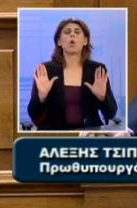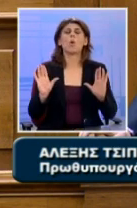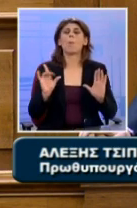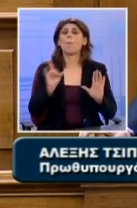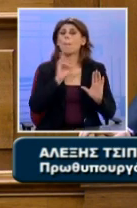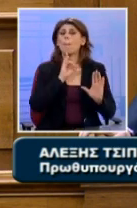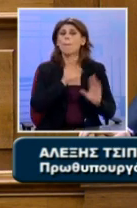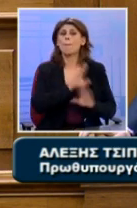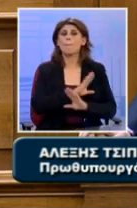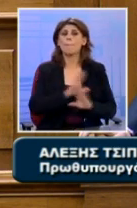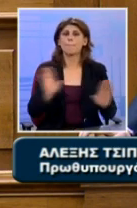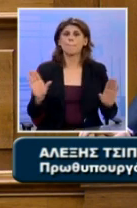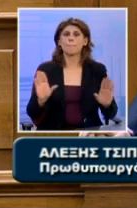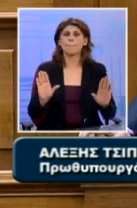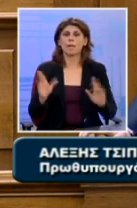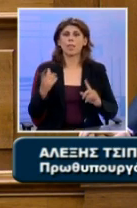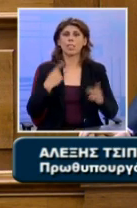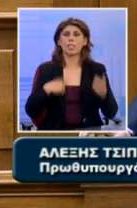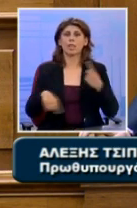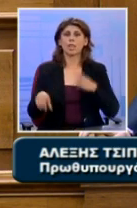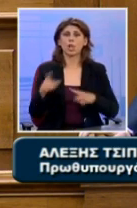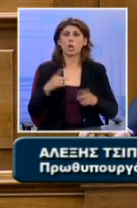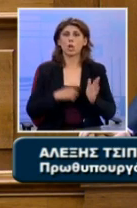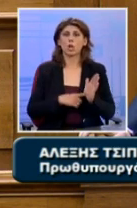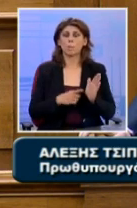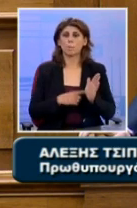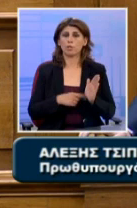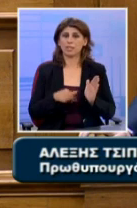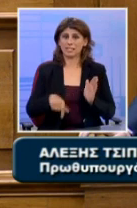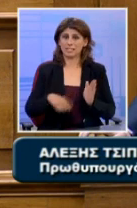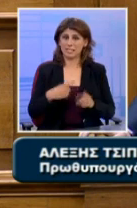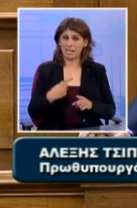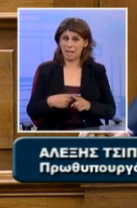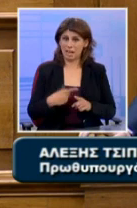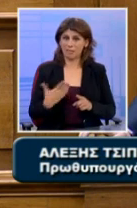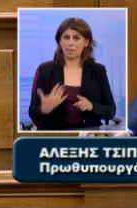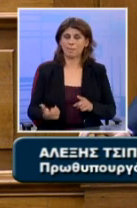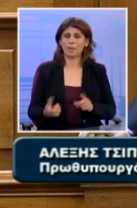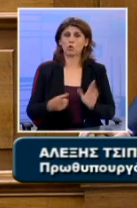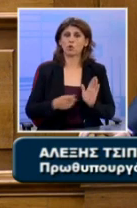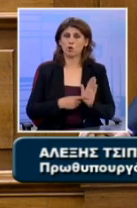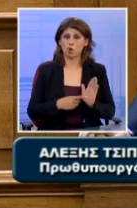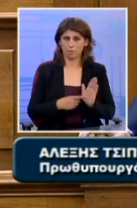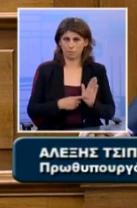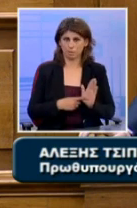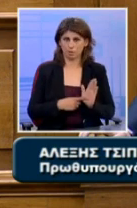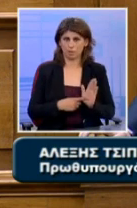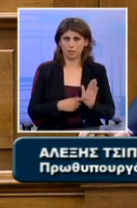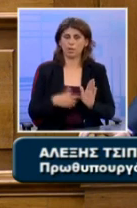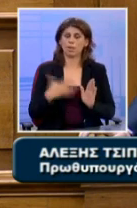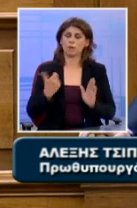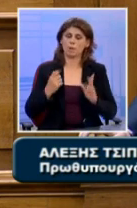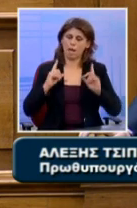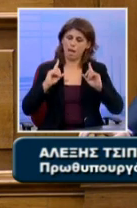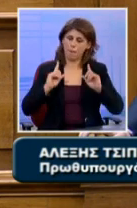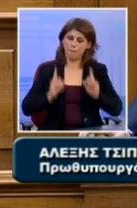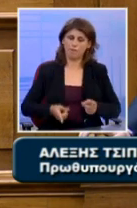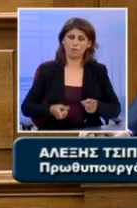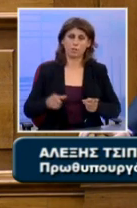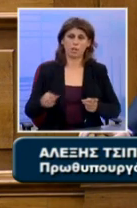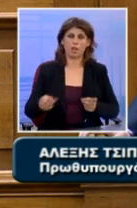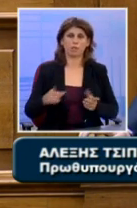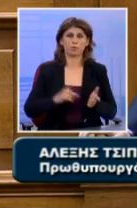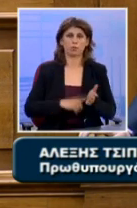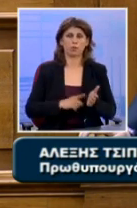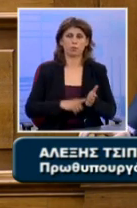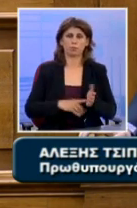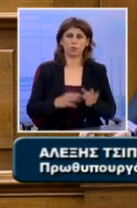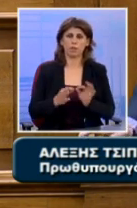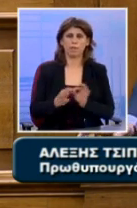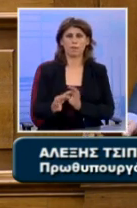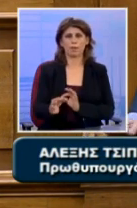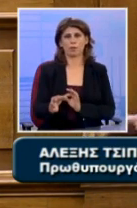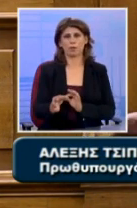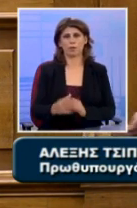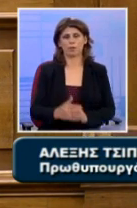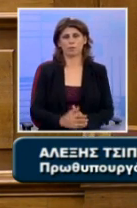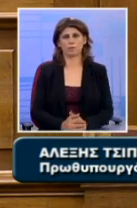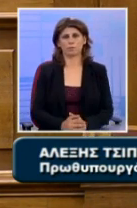νομιμότητας. Στην Ελλάδα υπάρχουν νόμοι και είμαστε αποφασισμένοι αυτούς τους νόμους να τους εφαρμόσουμε.